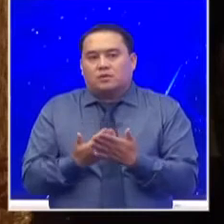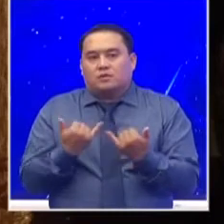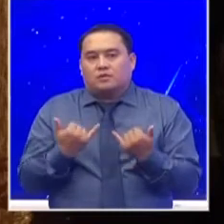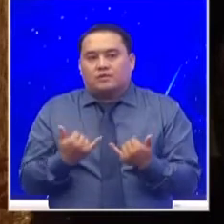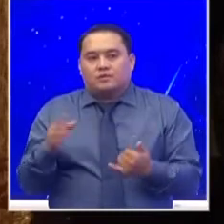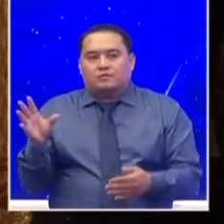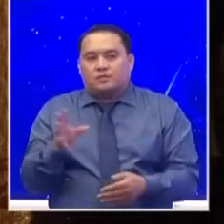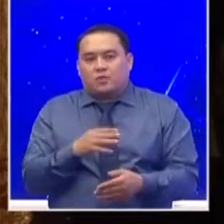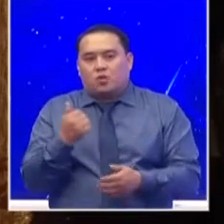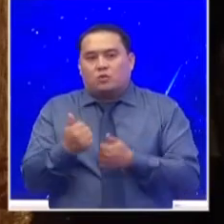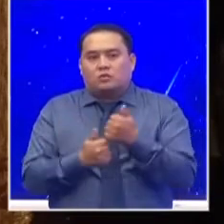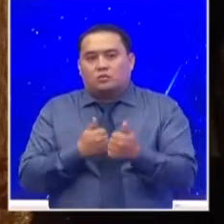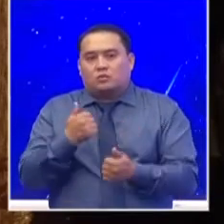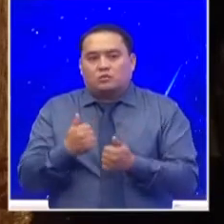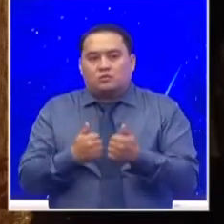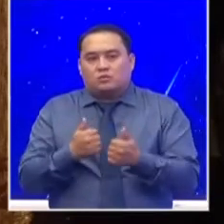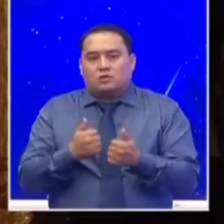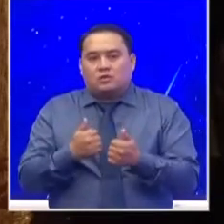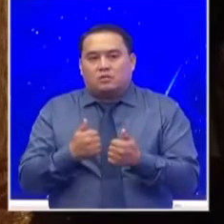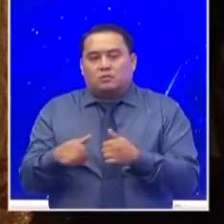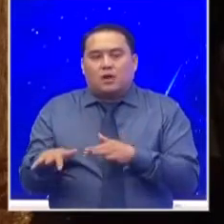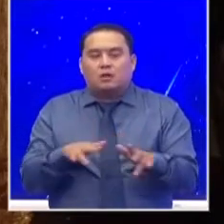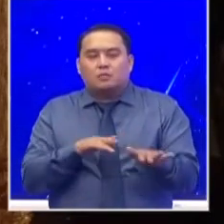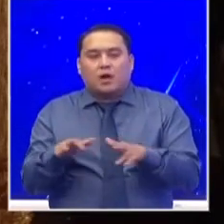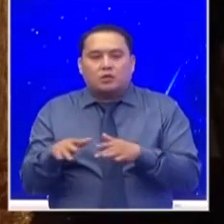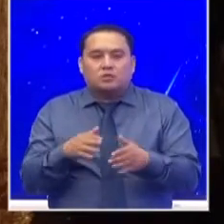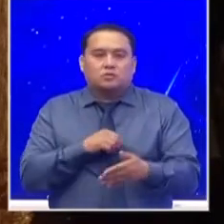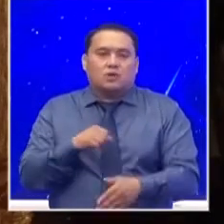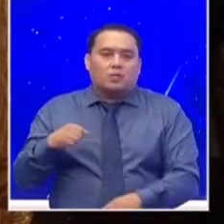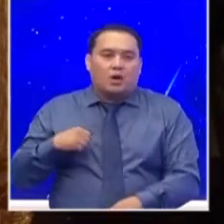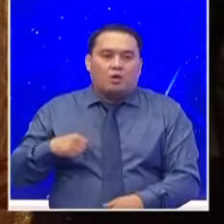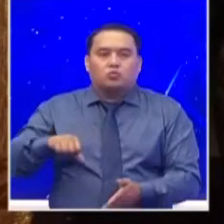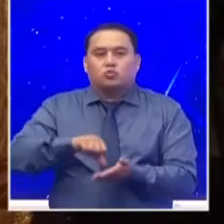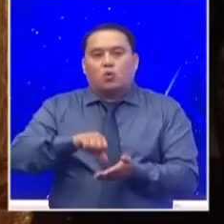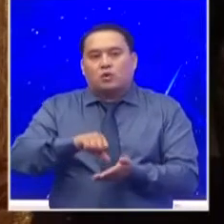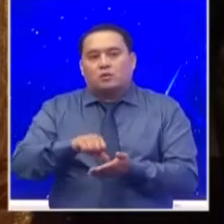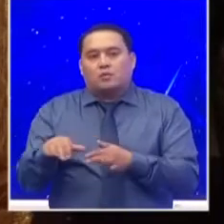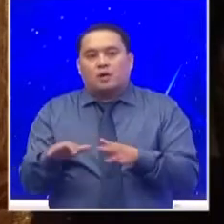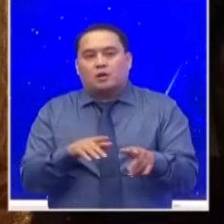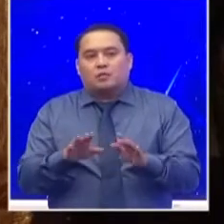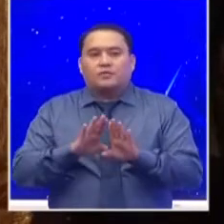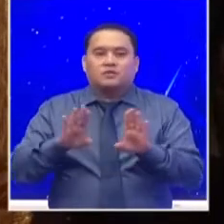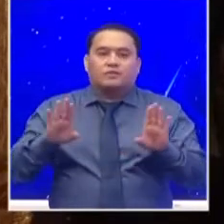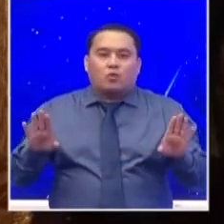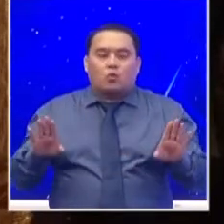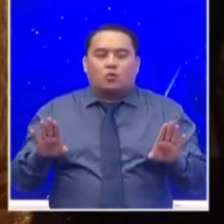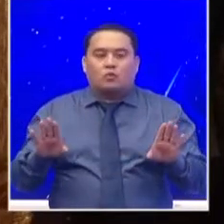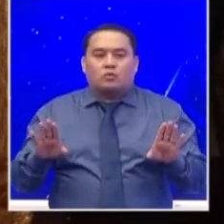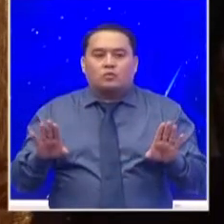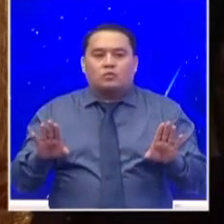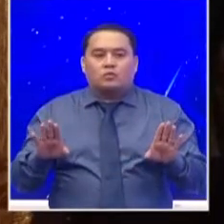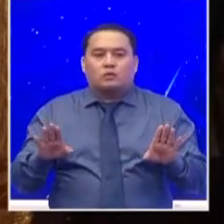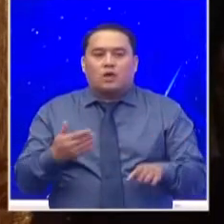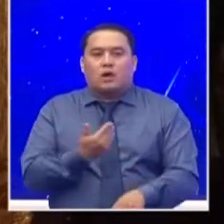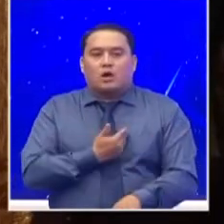везде по конкурсам, по красивым мероприятиям, и сама устраиваю мероприятия, например. И я